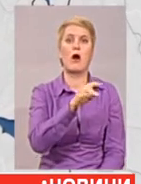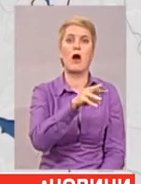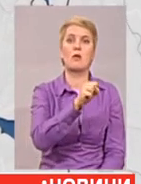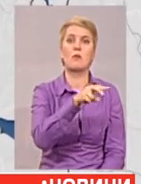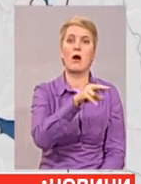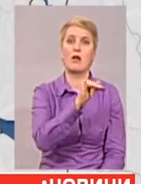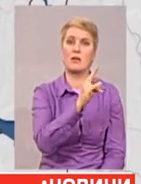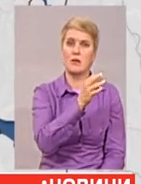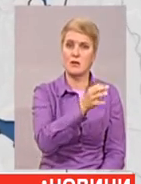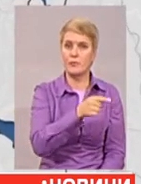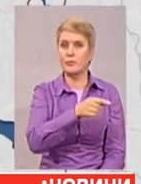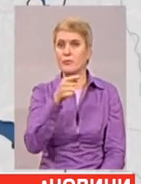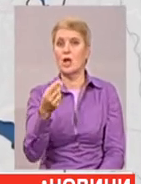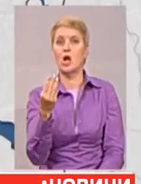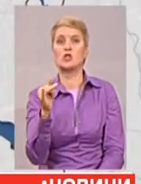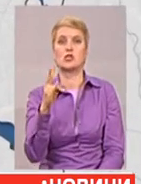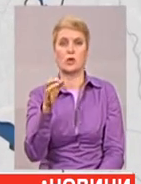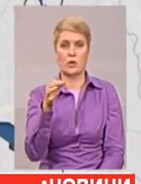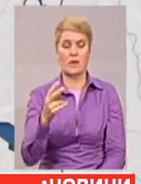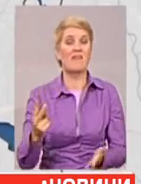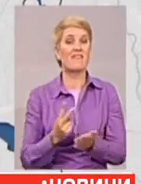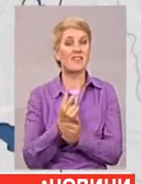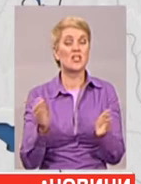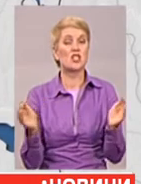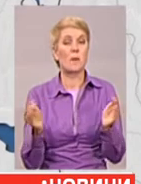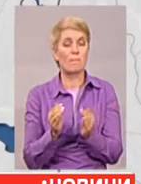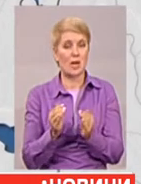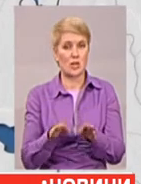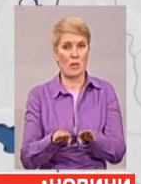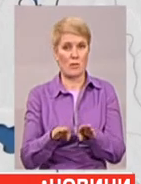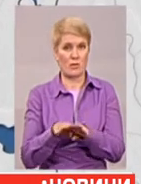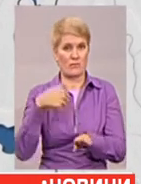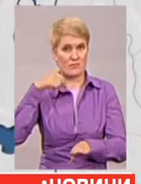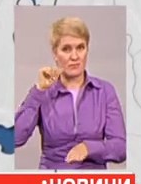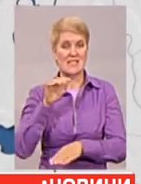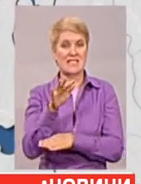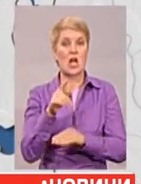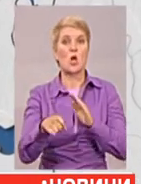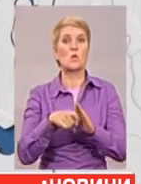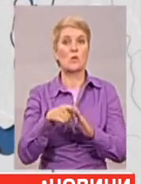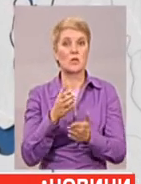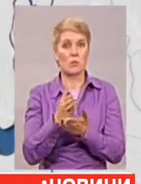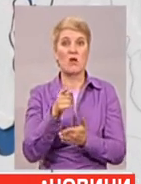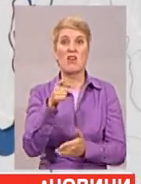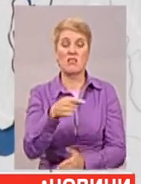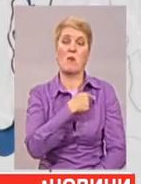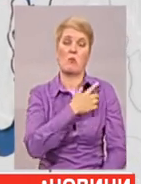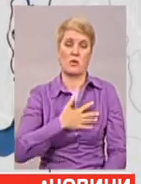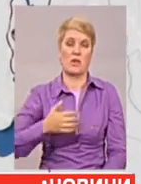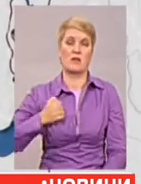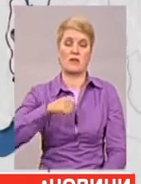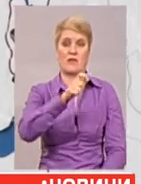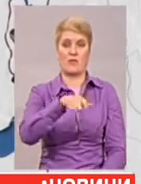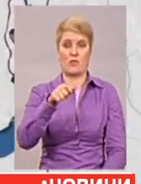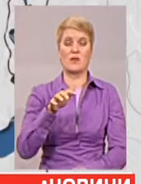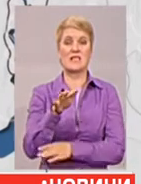менше порівняно з днем минулим зафіксовано обстрілів на Донецькому напрямку. Утім, саме там поранено воїнів. Противник, зокрема, не дає спокою оборонцям